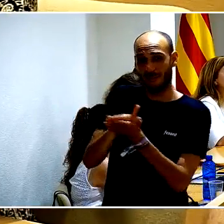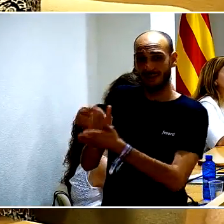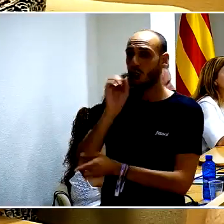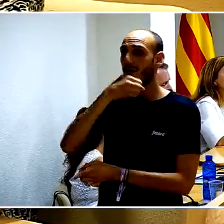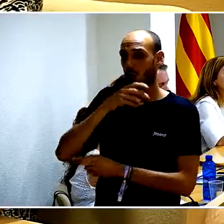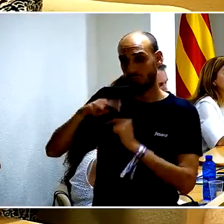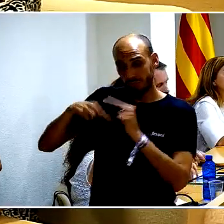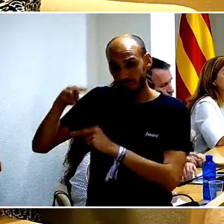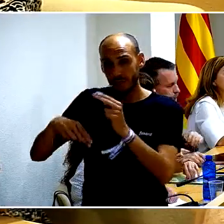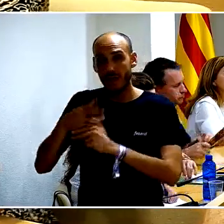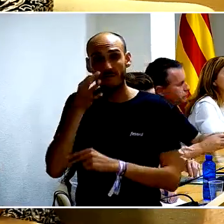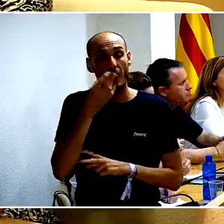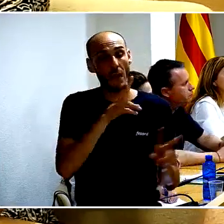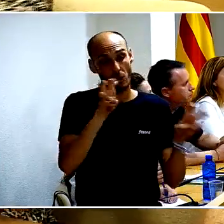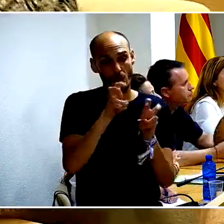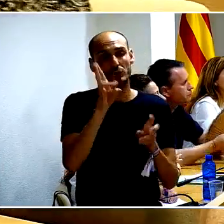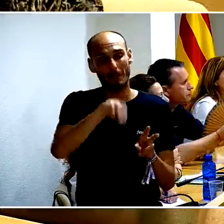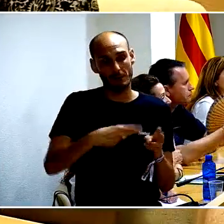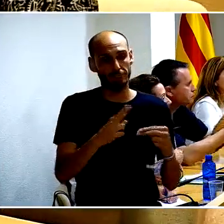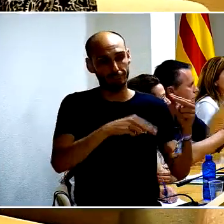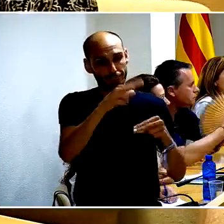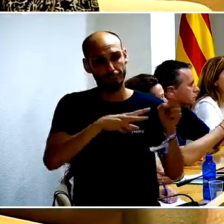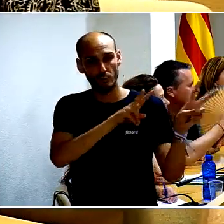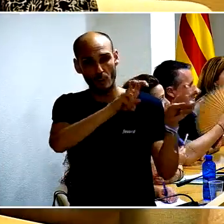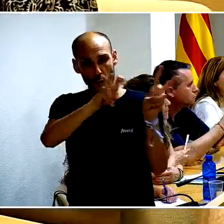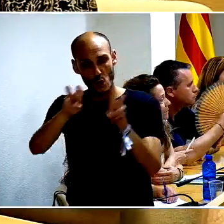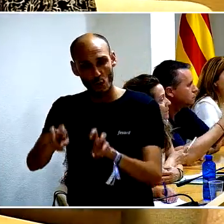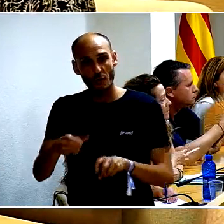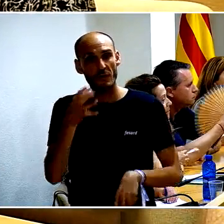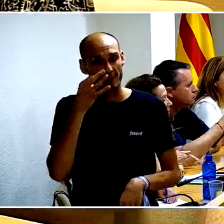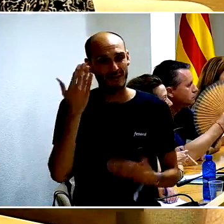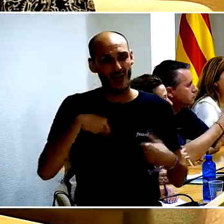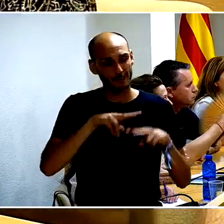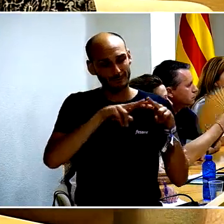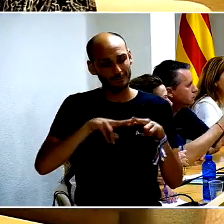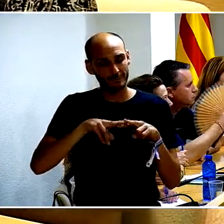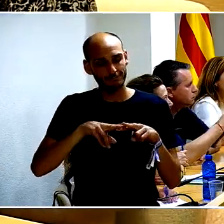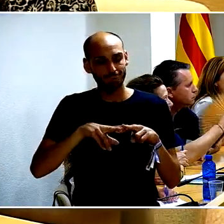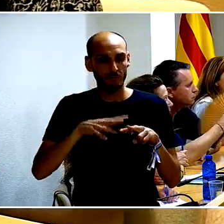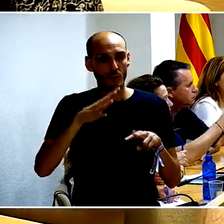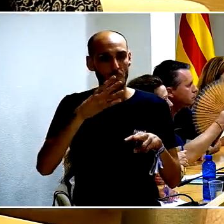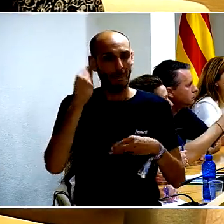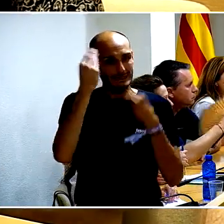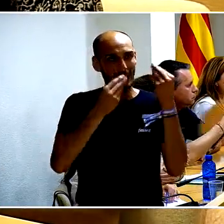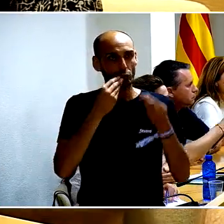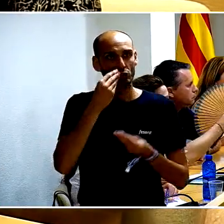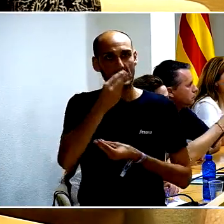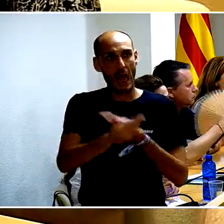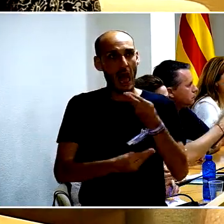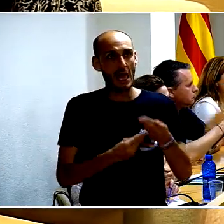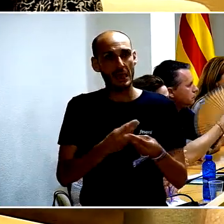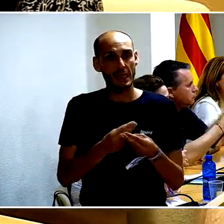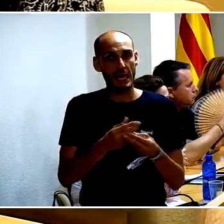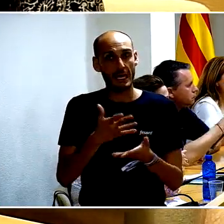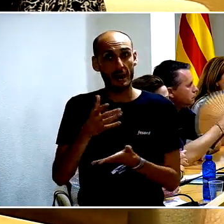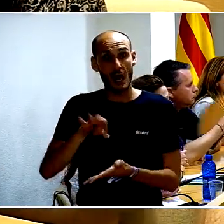fer nínxols en el cementeri nou. Nosaltres ja havíem contemplat que enguany farien nínxols en el cementeri nou, però pensàvem fer-los en la subvenció que ja anuncia